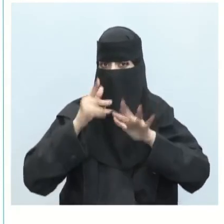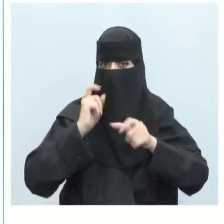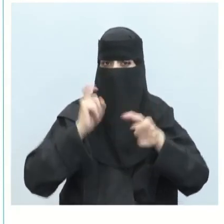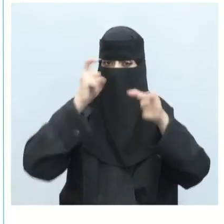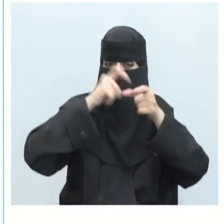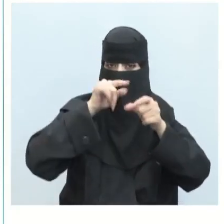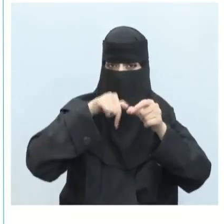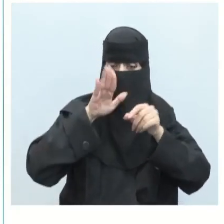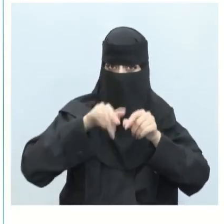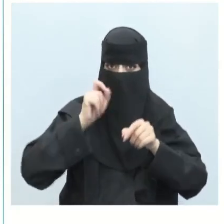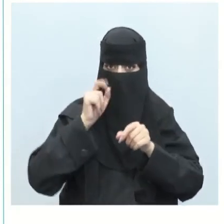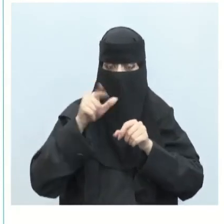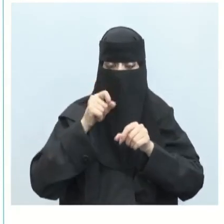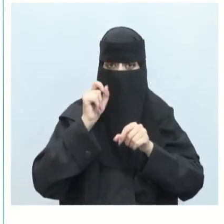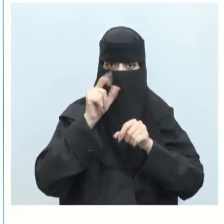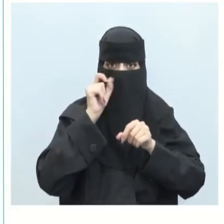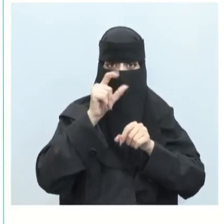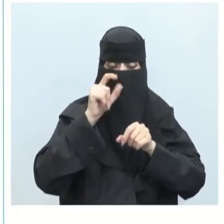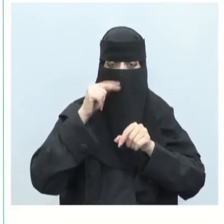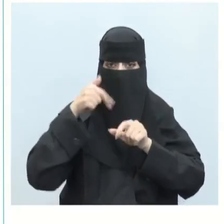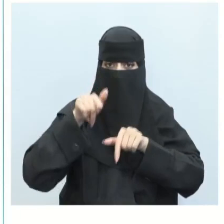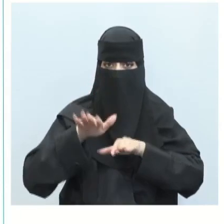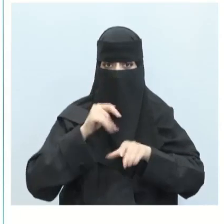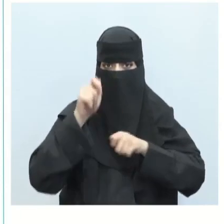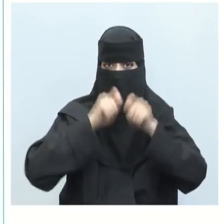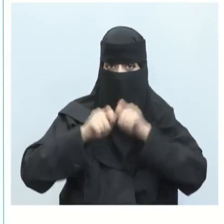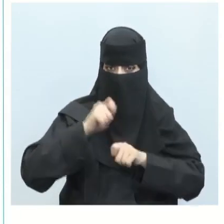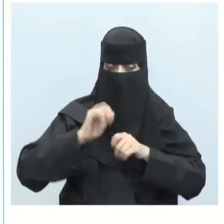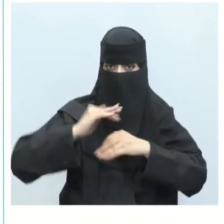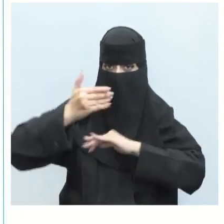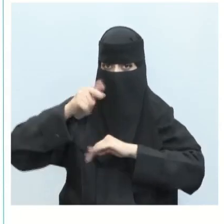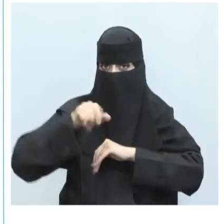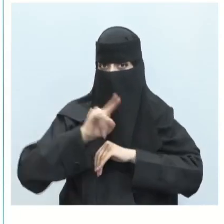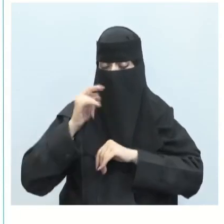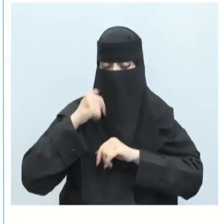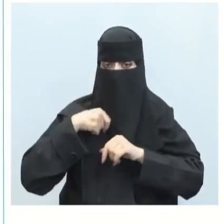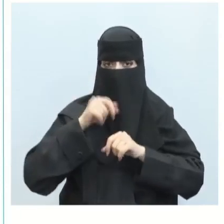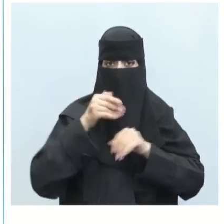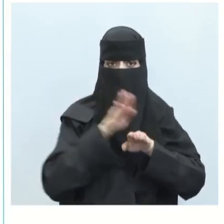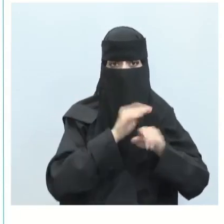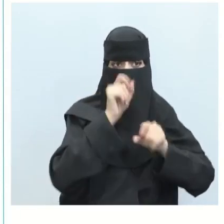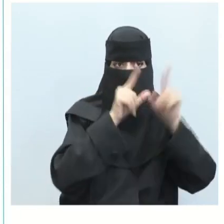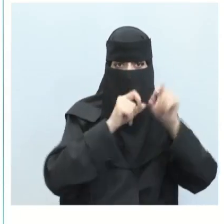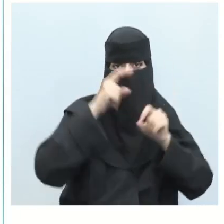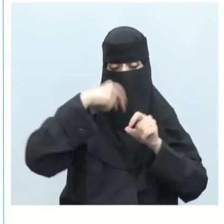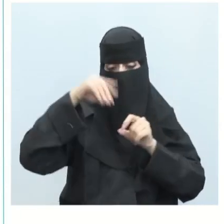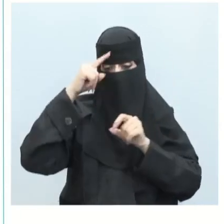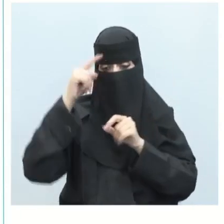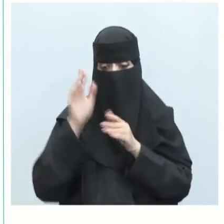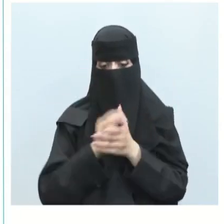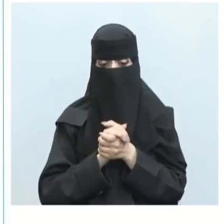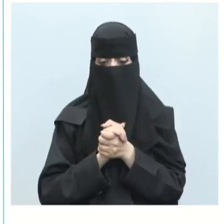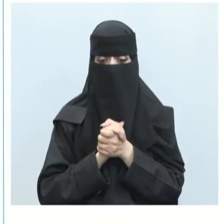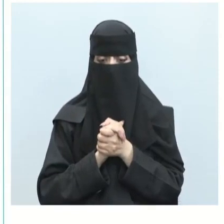ان يكون هناك تهديدات محتمله لهذا المستخدم دون استخدام الشبكه الافتراضيه